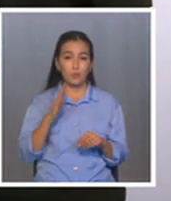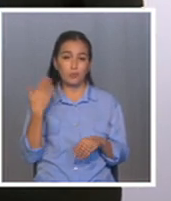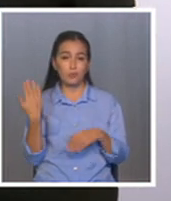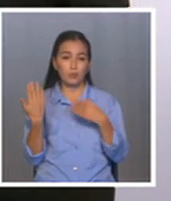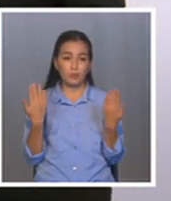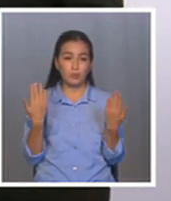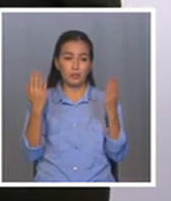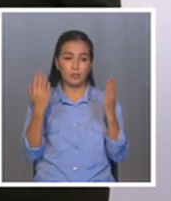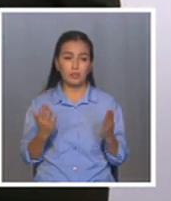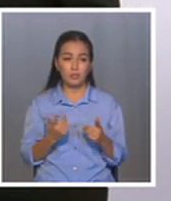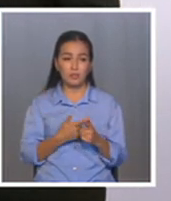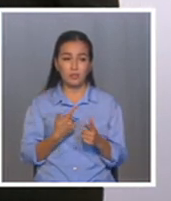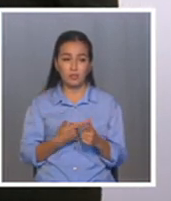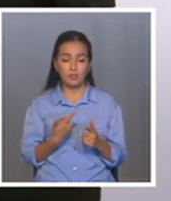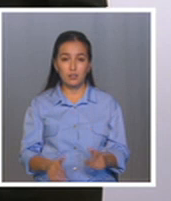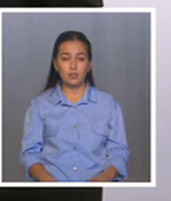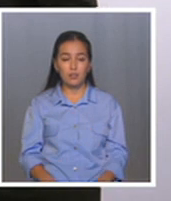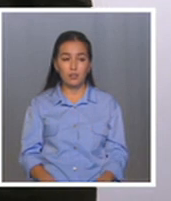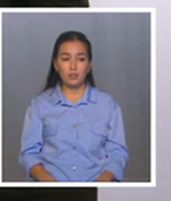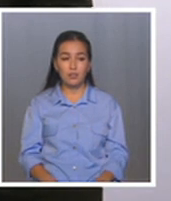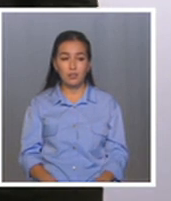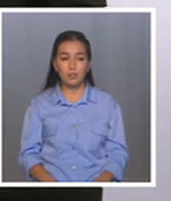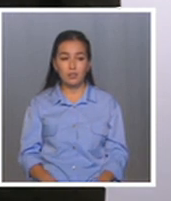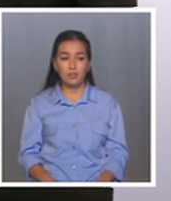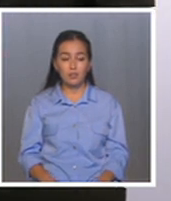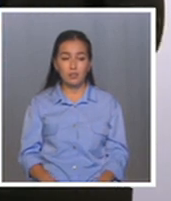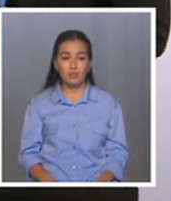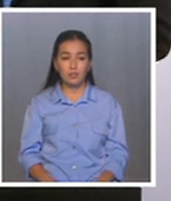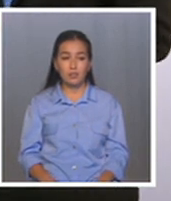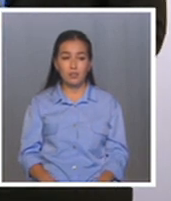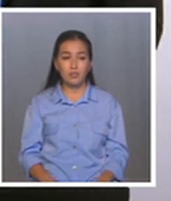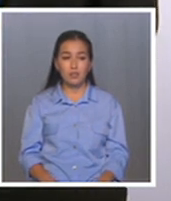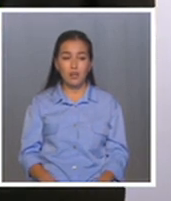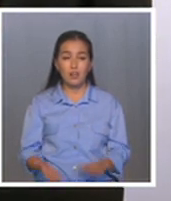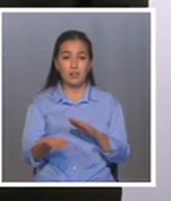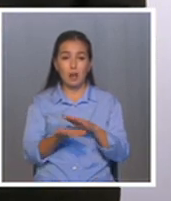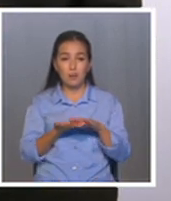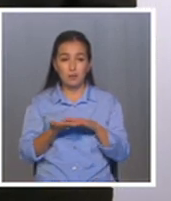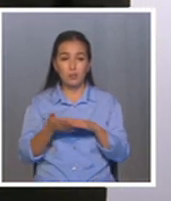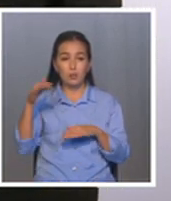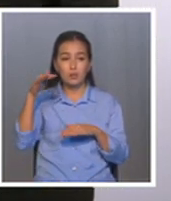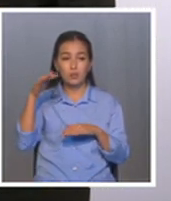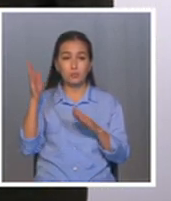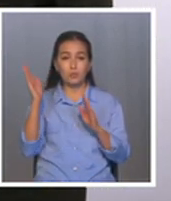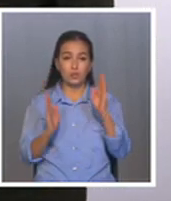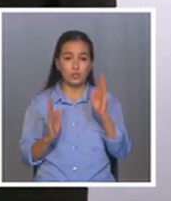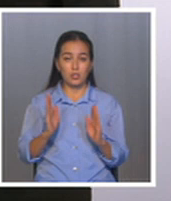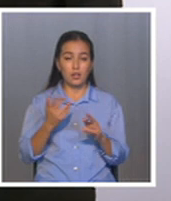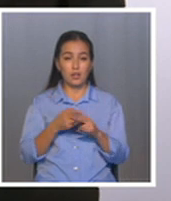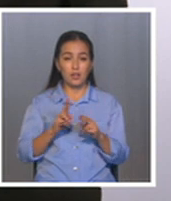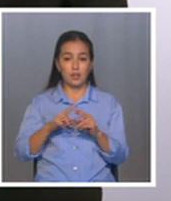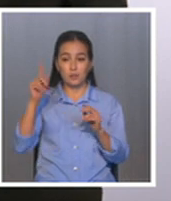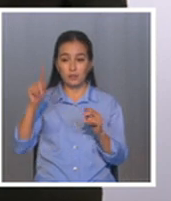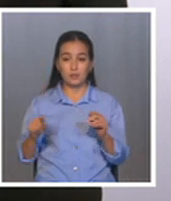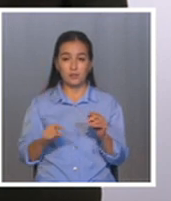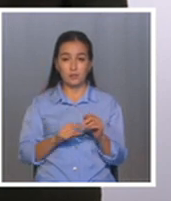атайды. Призманың бүйір жақтары. Ал табаны мен бүйір жақтарының қабырғаларын